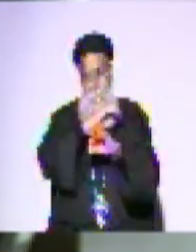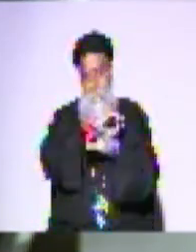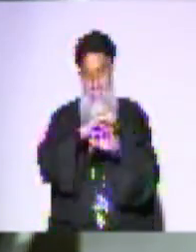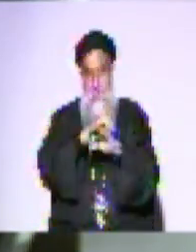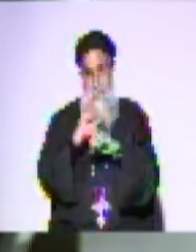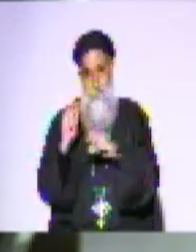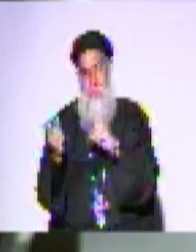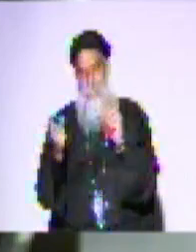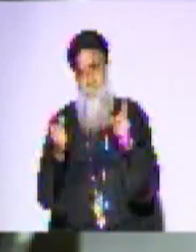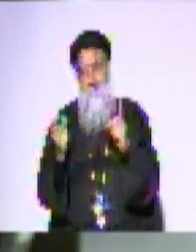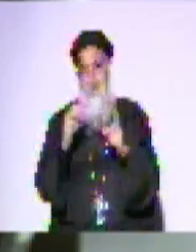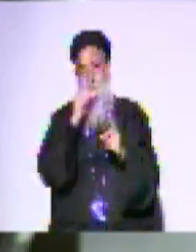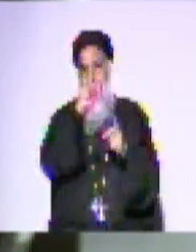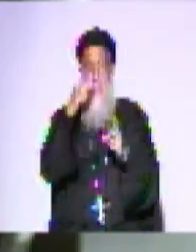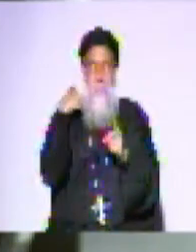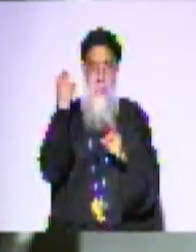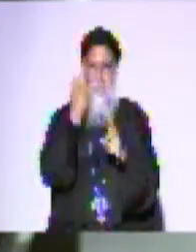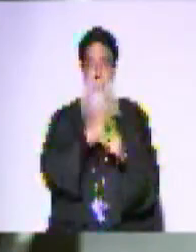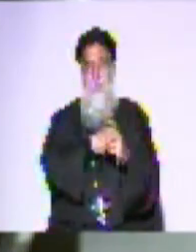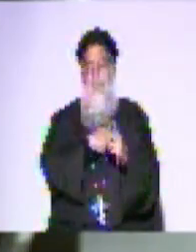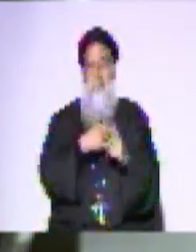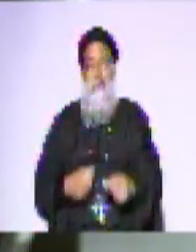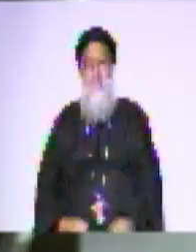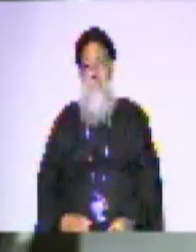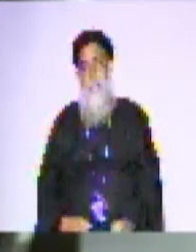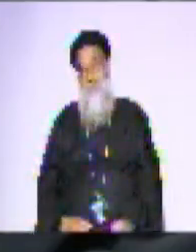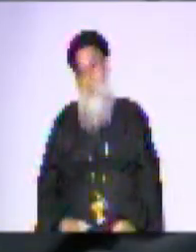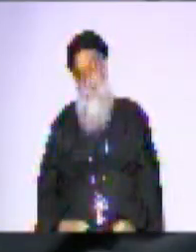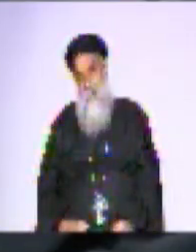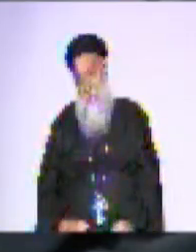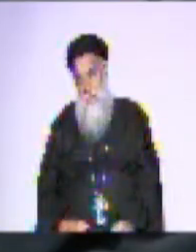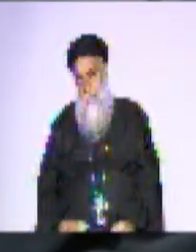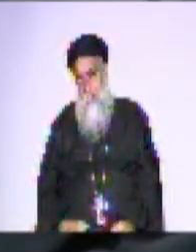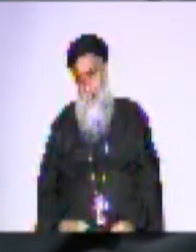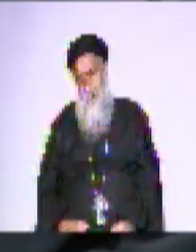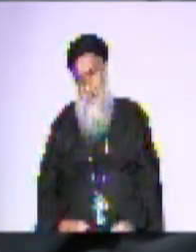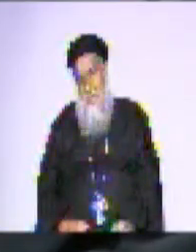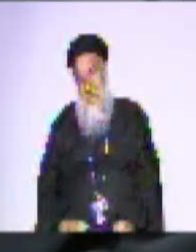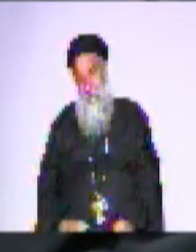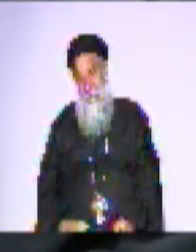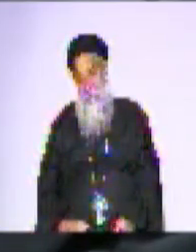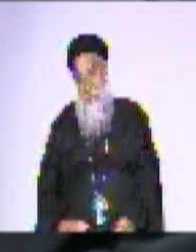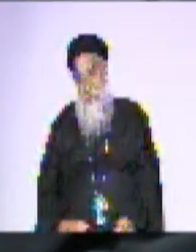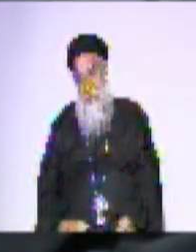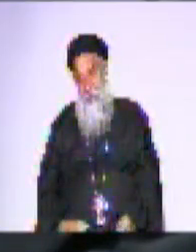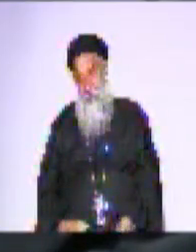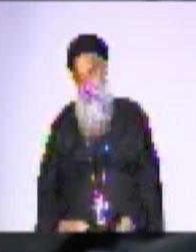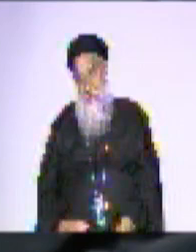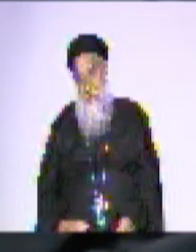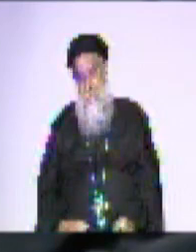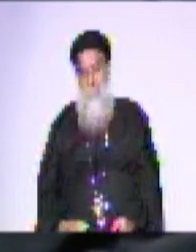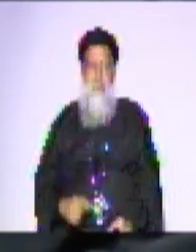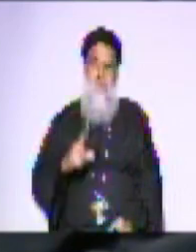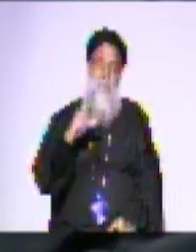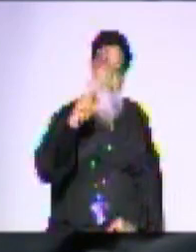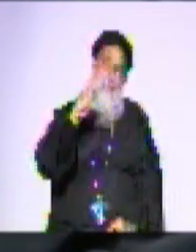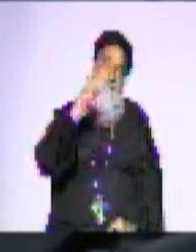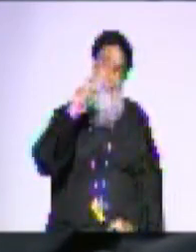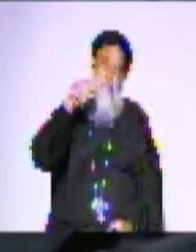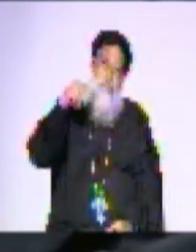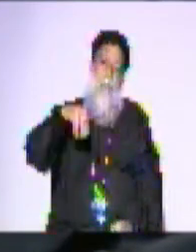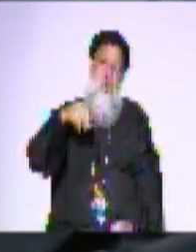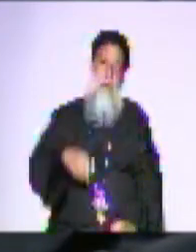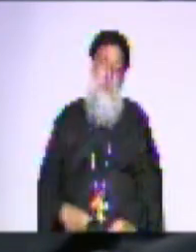موهبة وده سر من الأسرار. ولو كانوا بيسألوا سيدنا لماذا حاجة حسية،